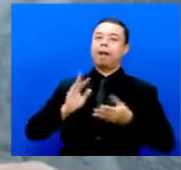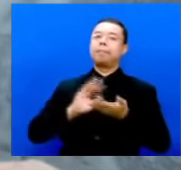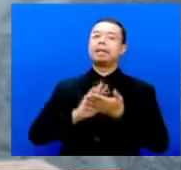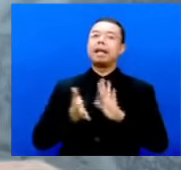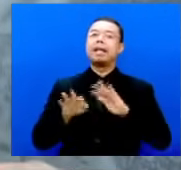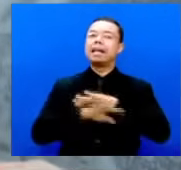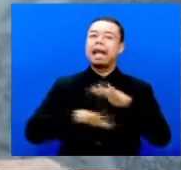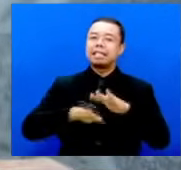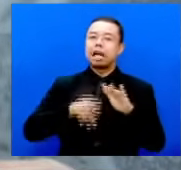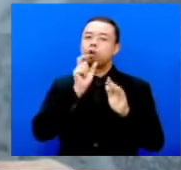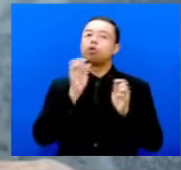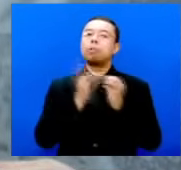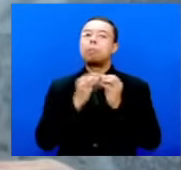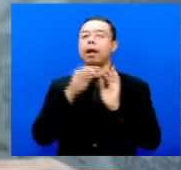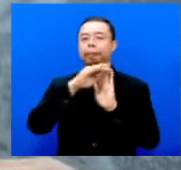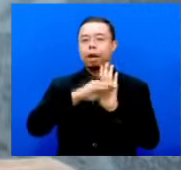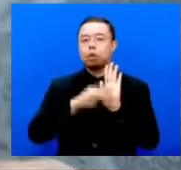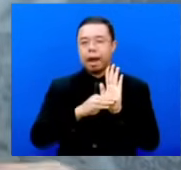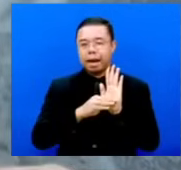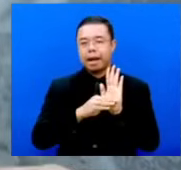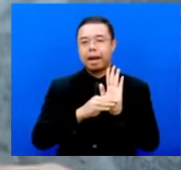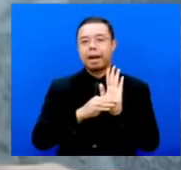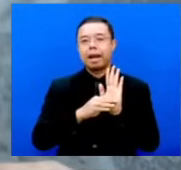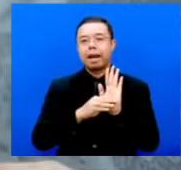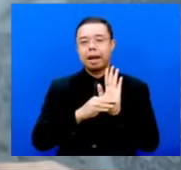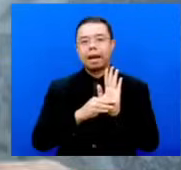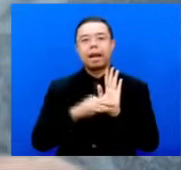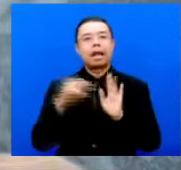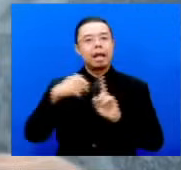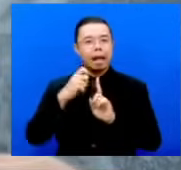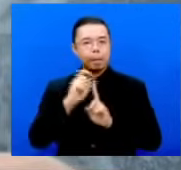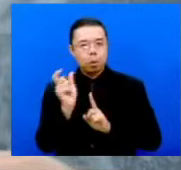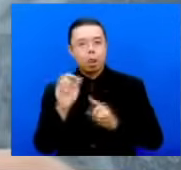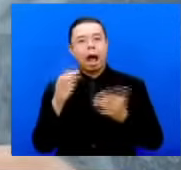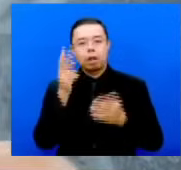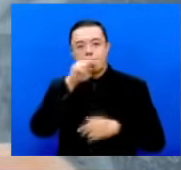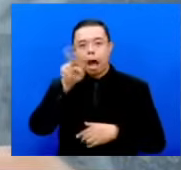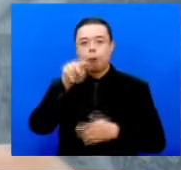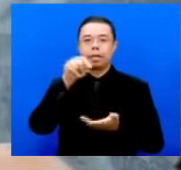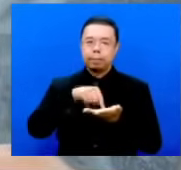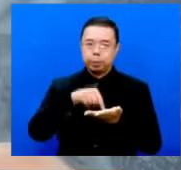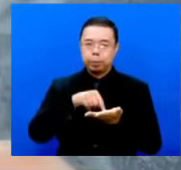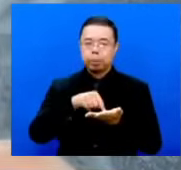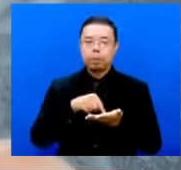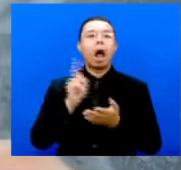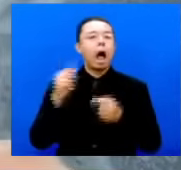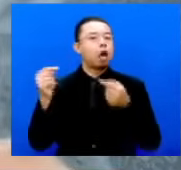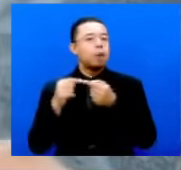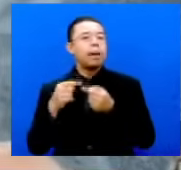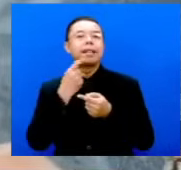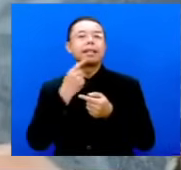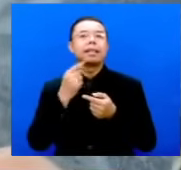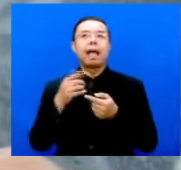terhadap Semua peraturan teknis yang di e buat oleh KPU maupun Bawaslu Nah karena berkaitan dengan soal